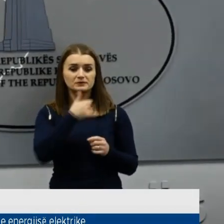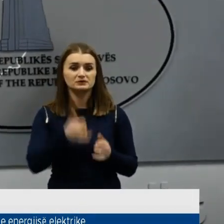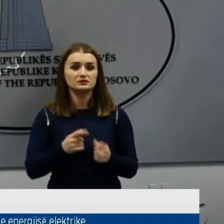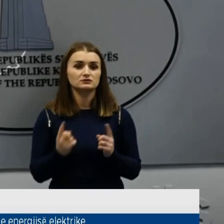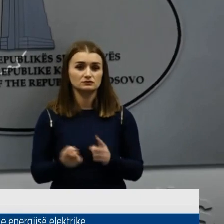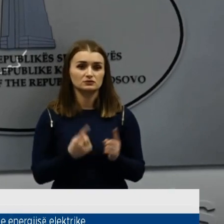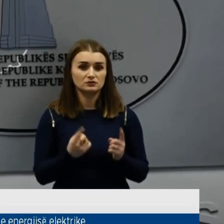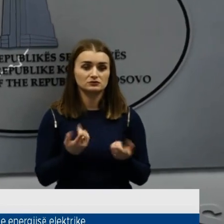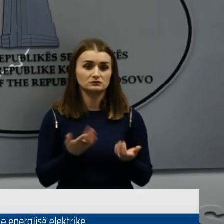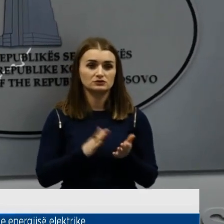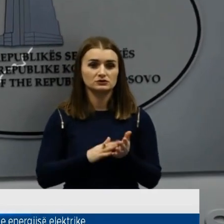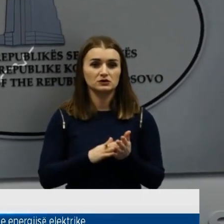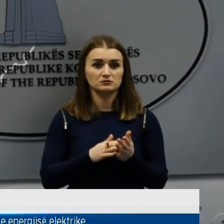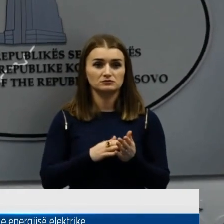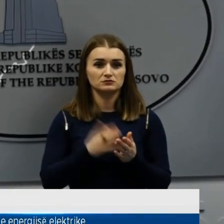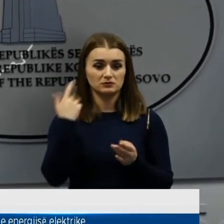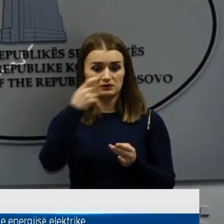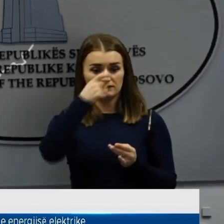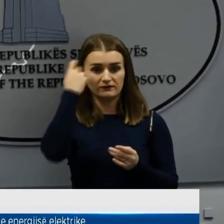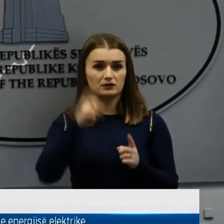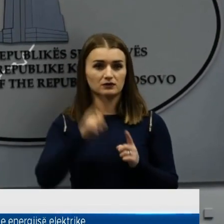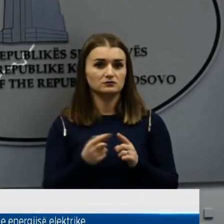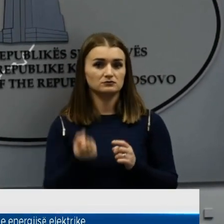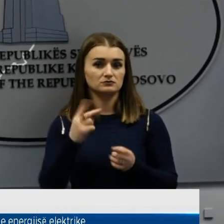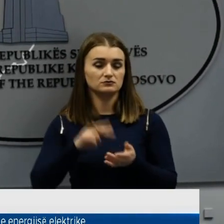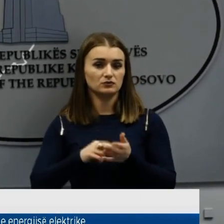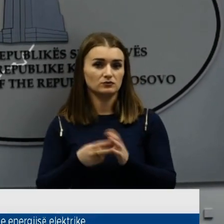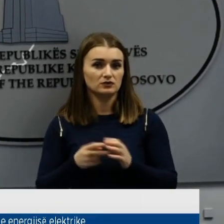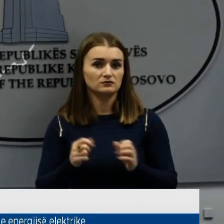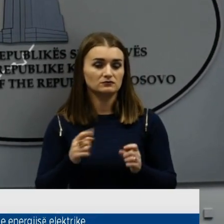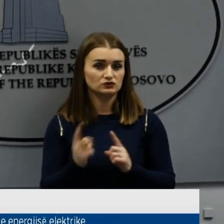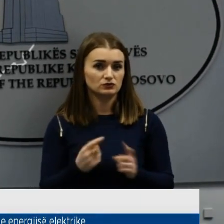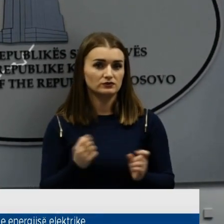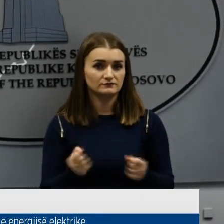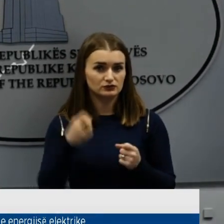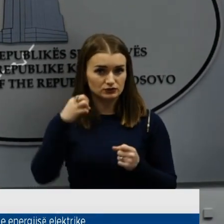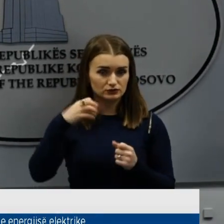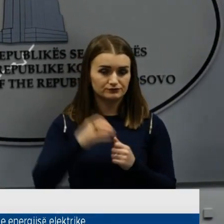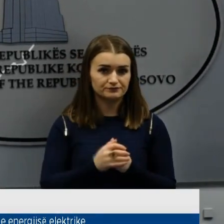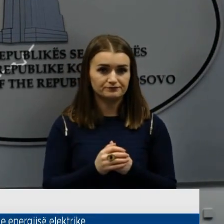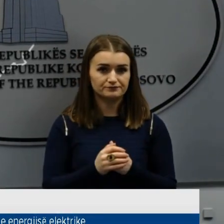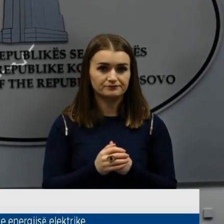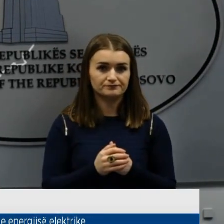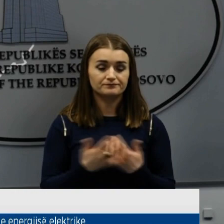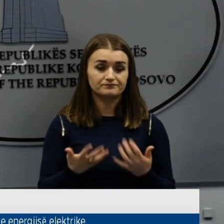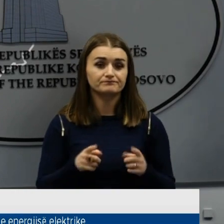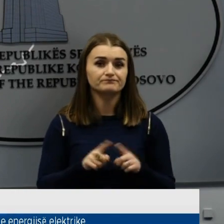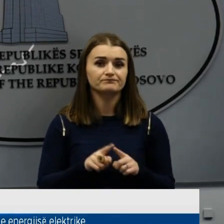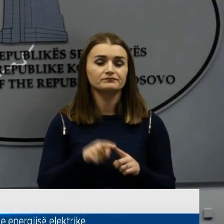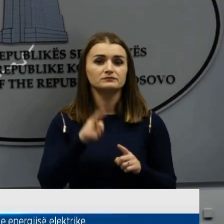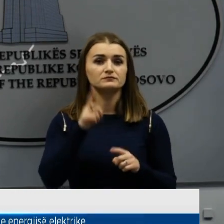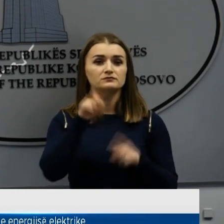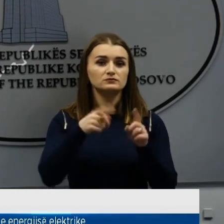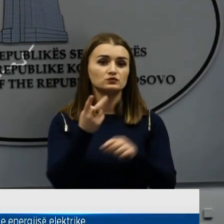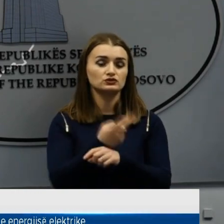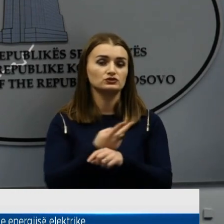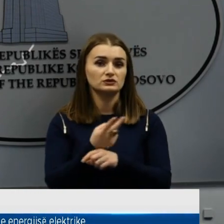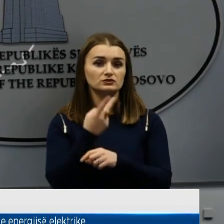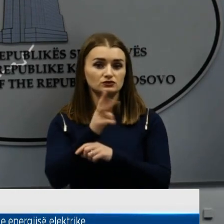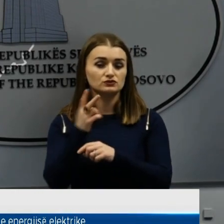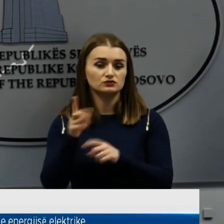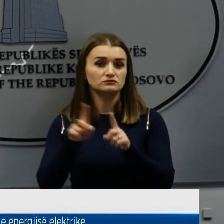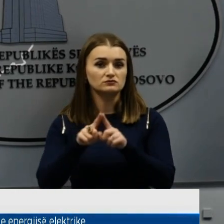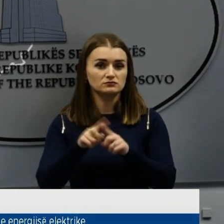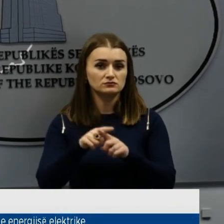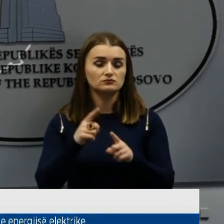filluar gjatë verës. Fatkeqësisht, shtetet jo vetëm ne, por edhe shtetet tjera, shumë